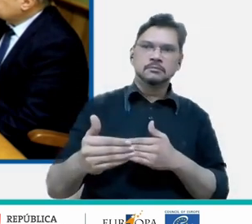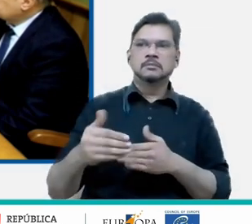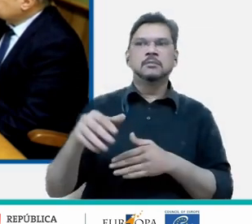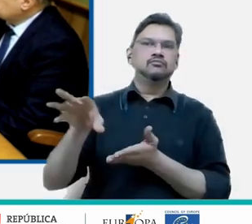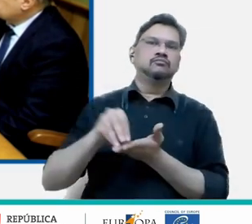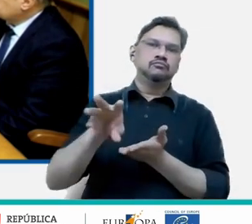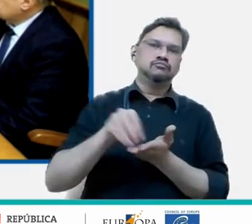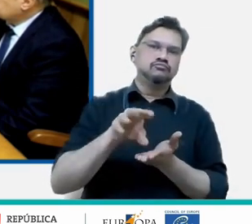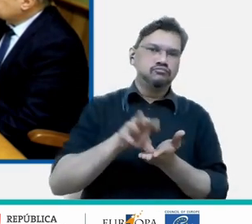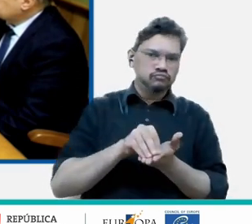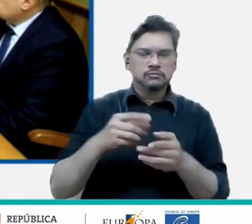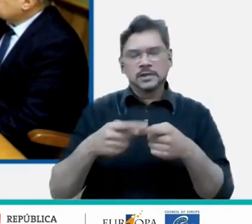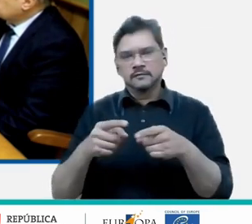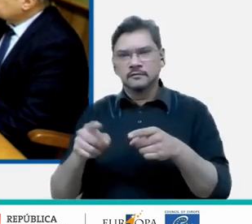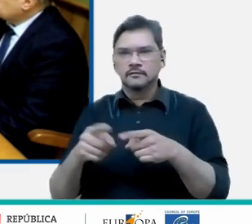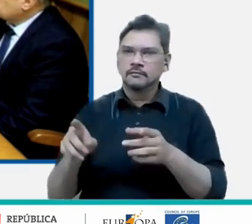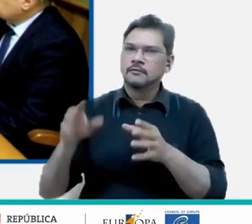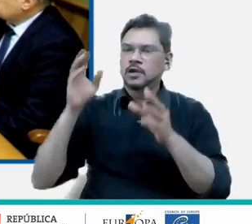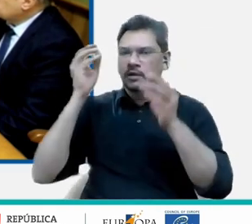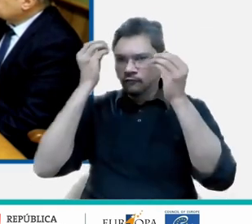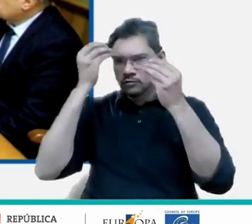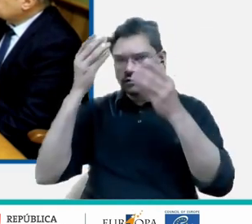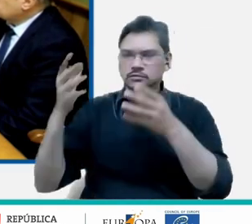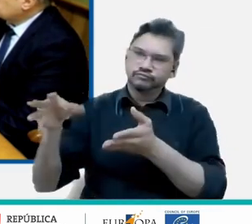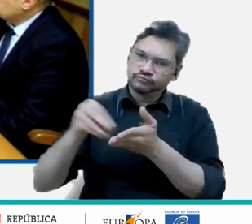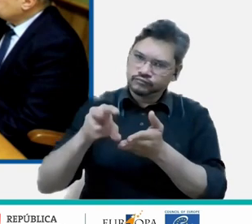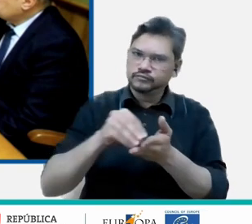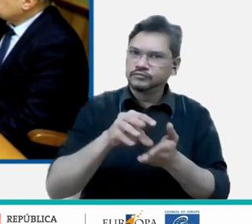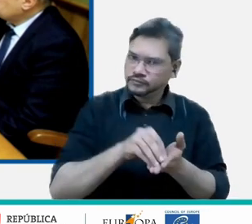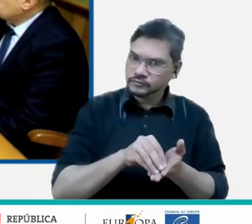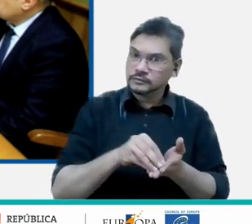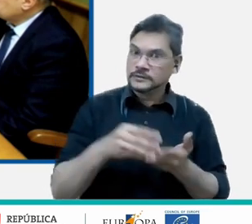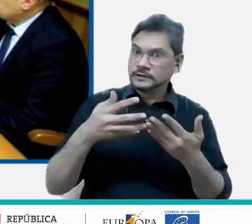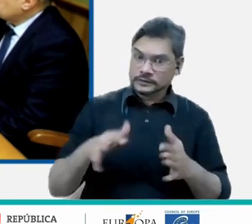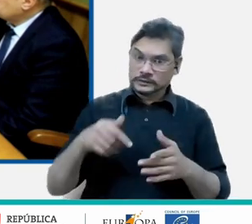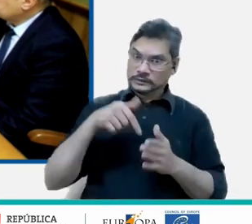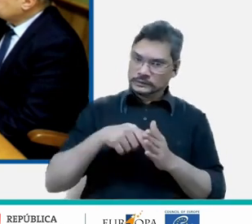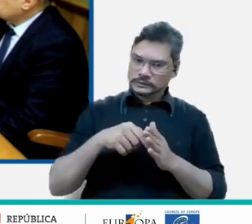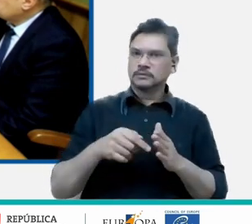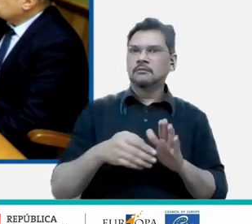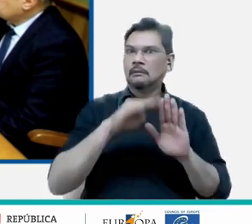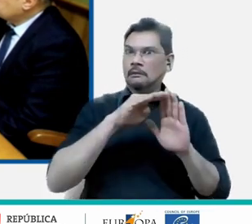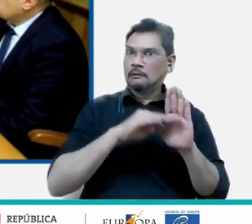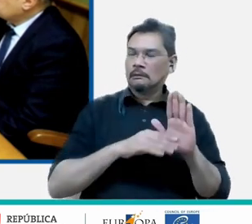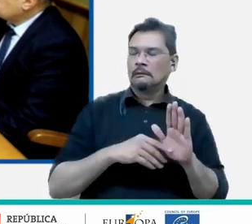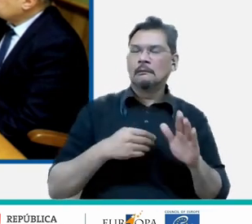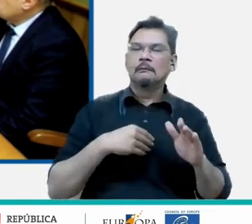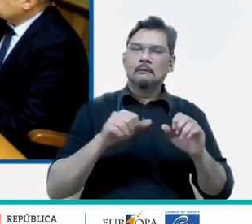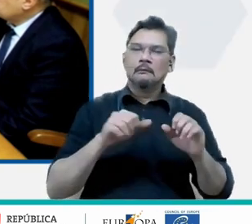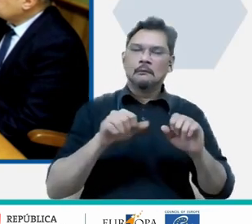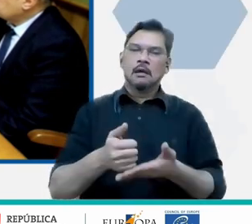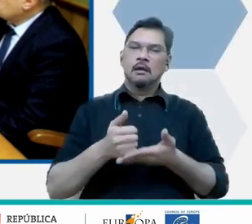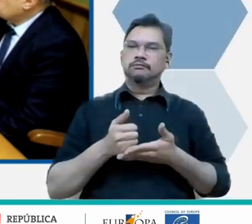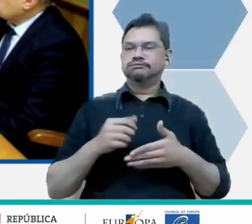не только одного специалиста, а на достоверную информацию от ответственного